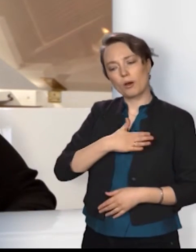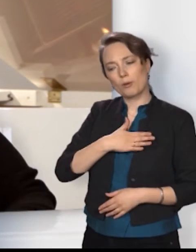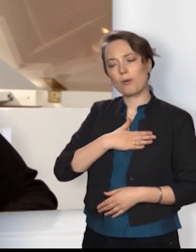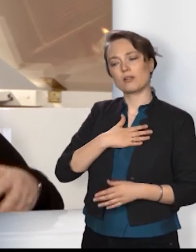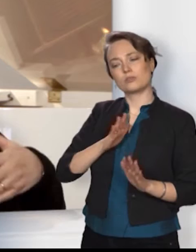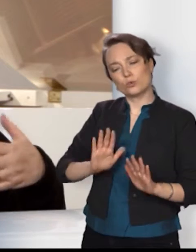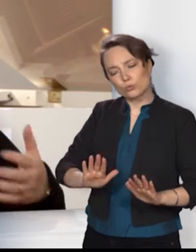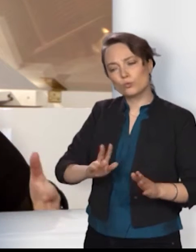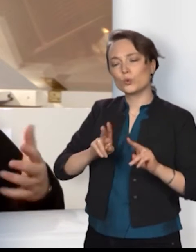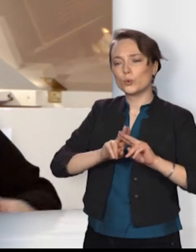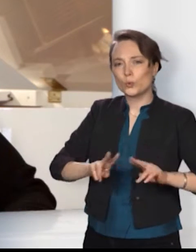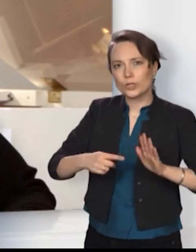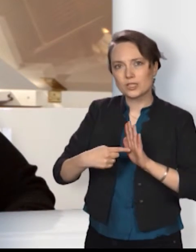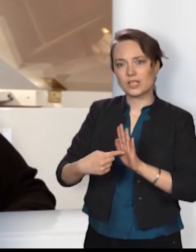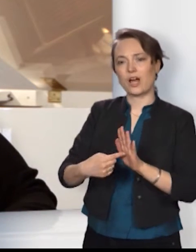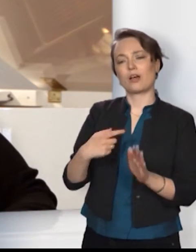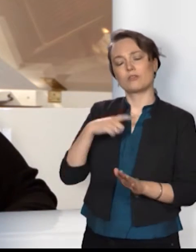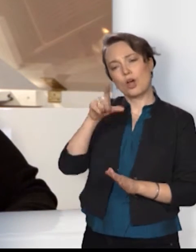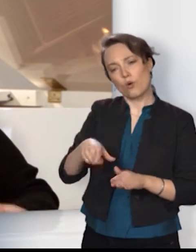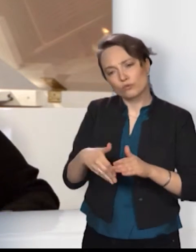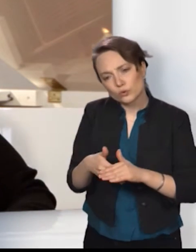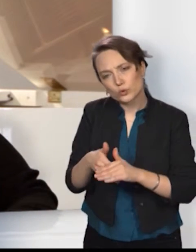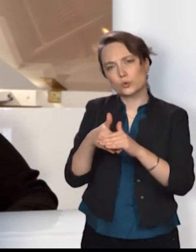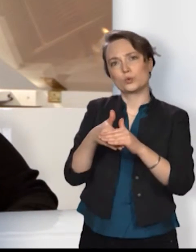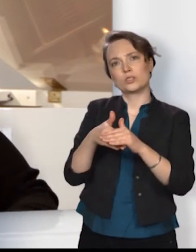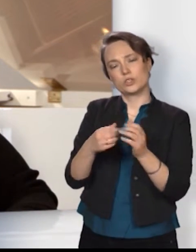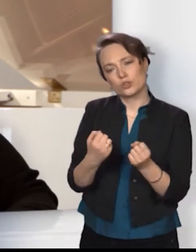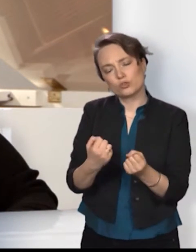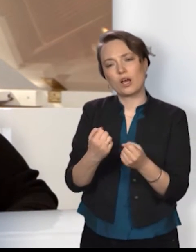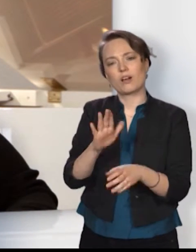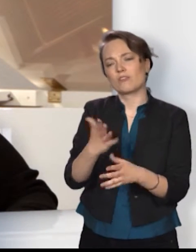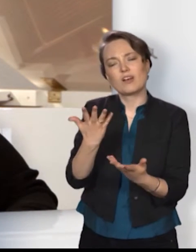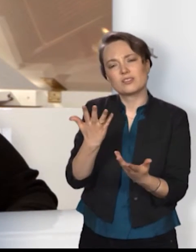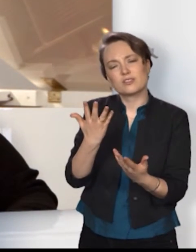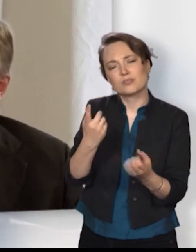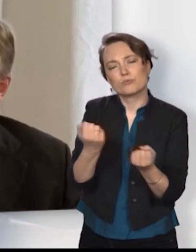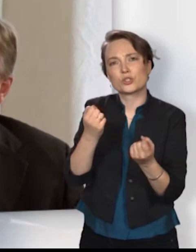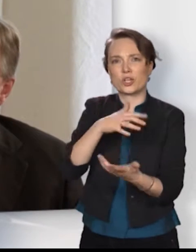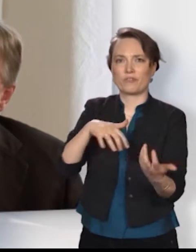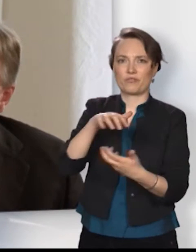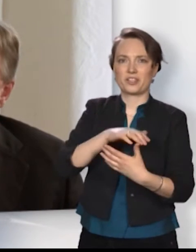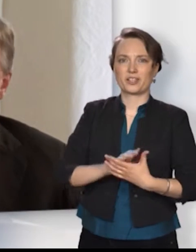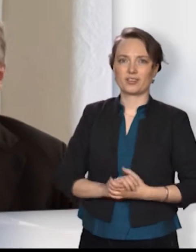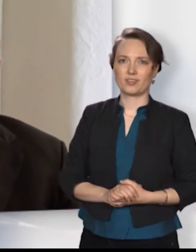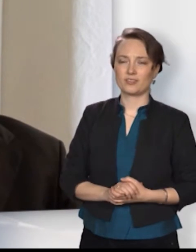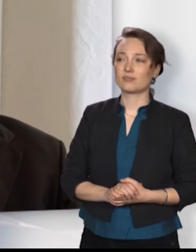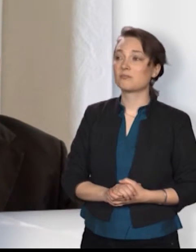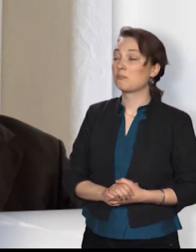zu vermitteln, den Rücken zu stärken bei dem, was die Kinder so umtreibt. Das tut